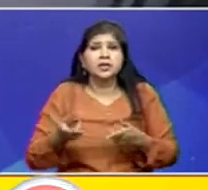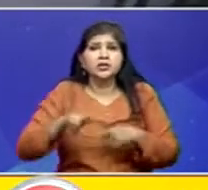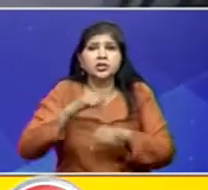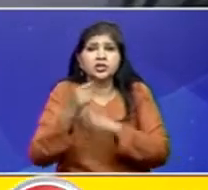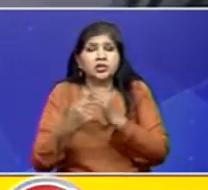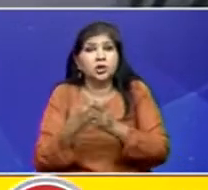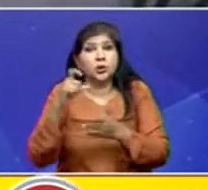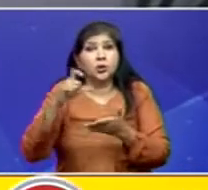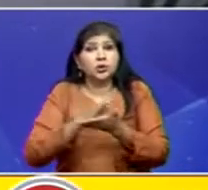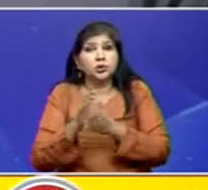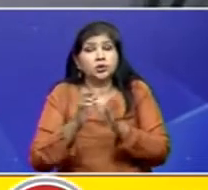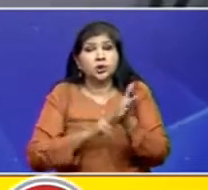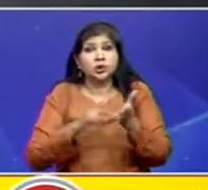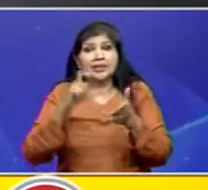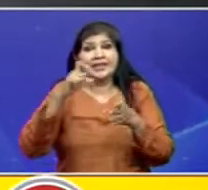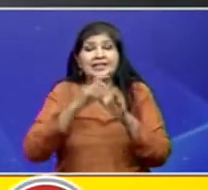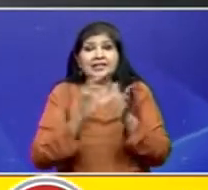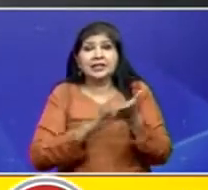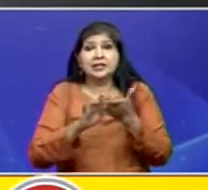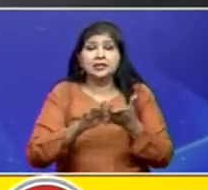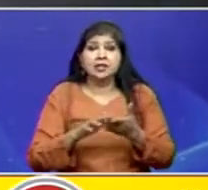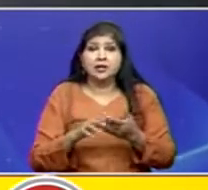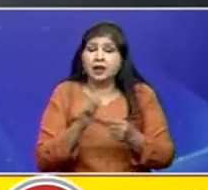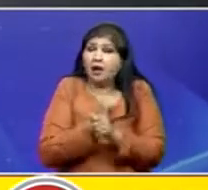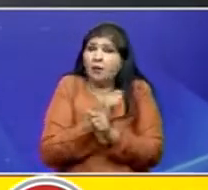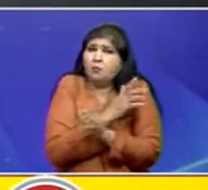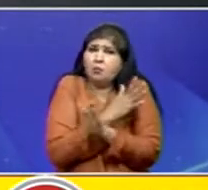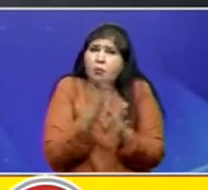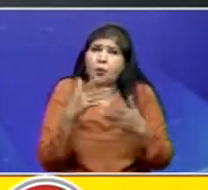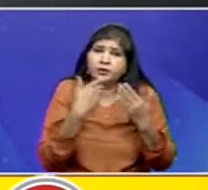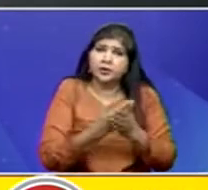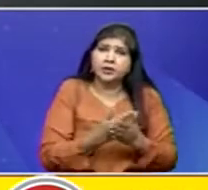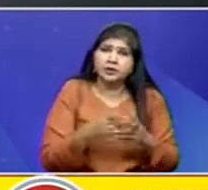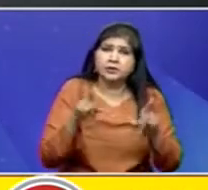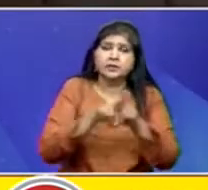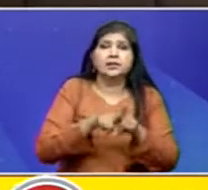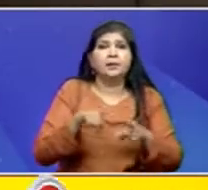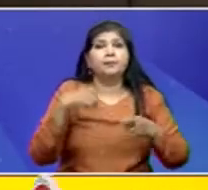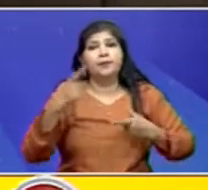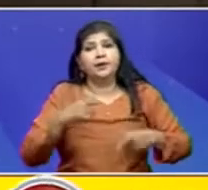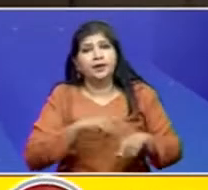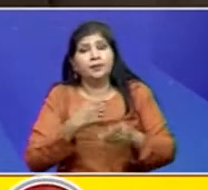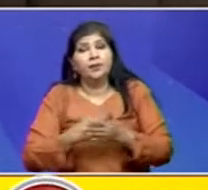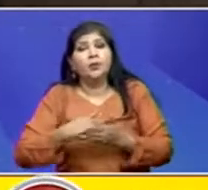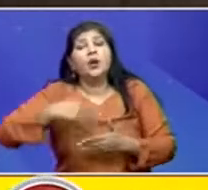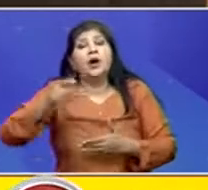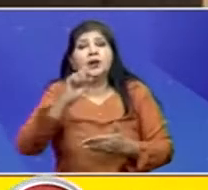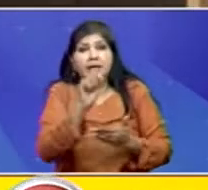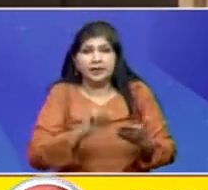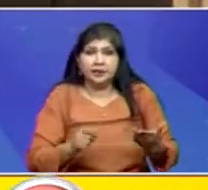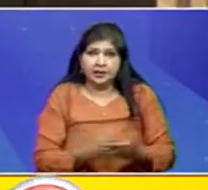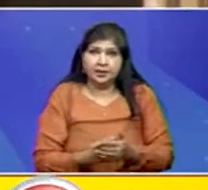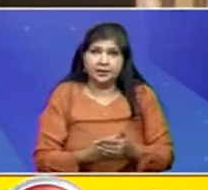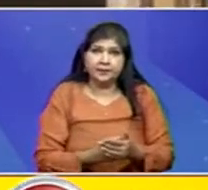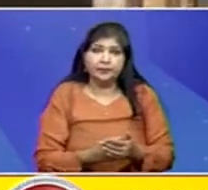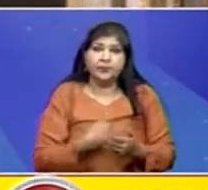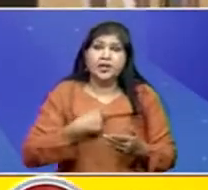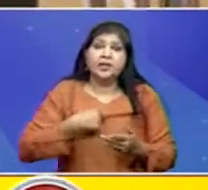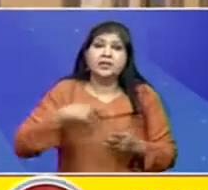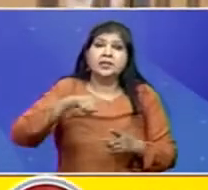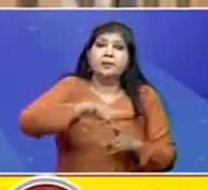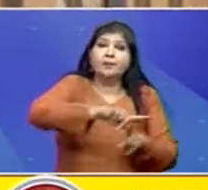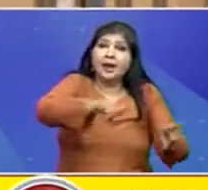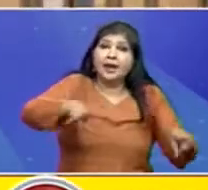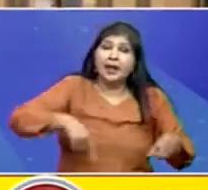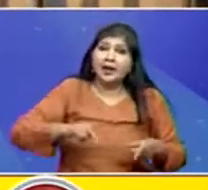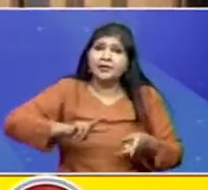चरंसींजी का बहुत बड़ा योगदान था एतना ही नहीं वे आगे लिखते हैं जब लेंड रिफॉर्म की विशे